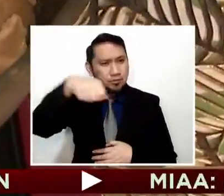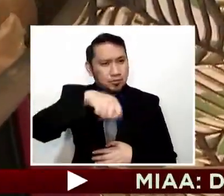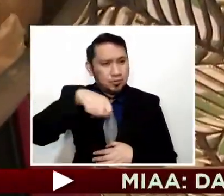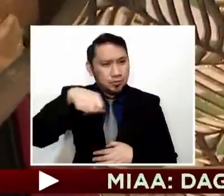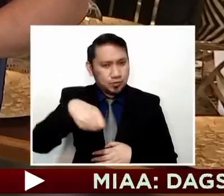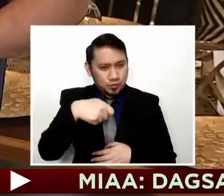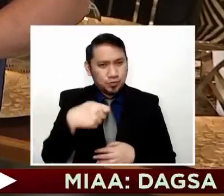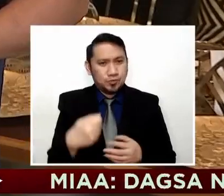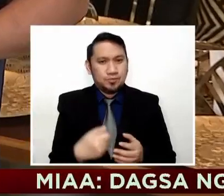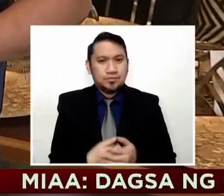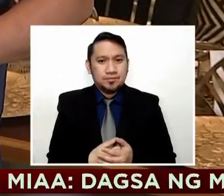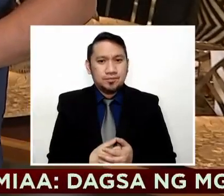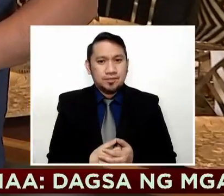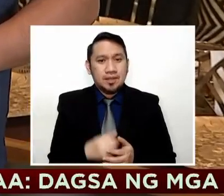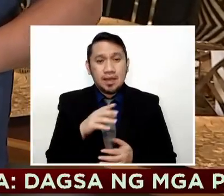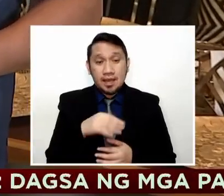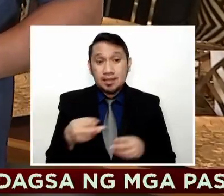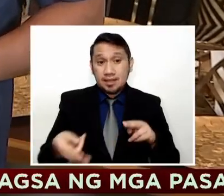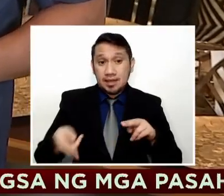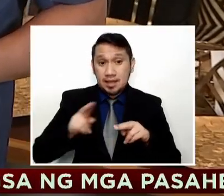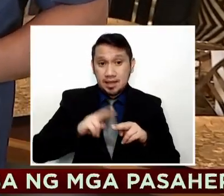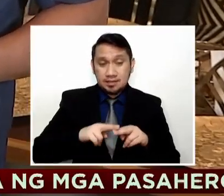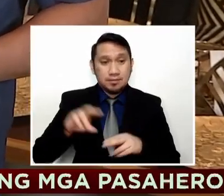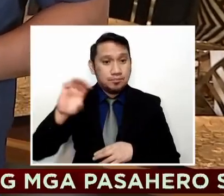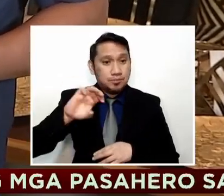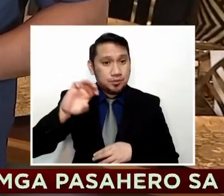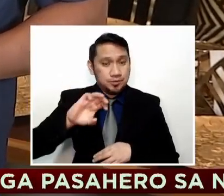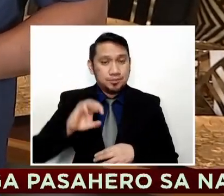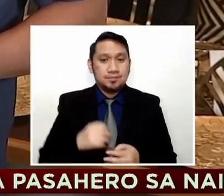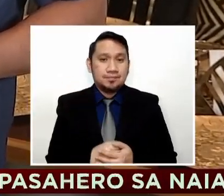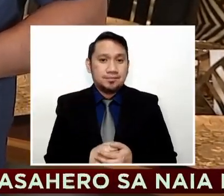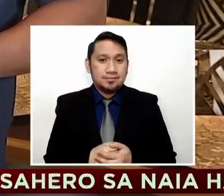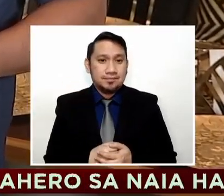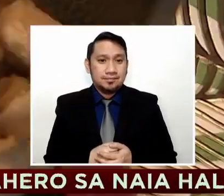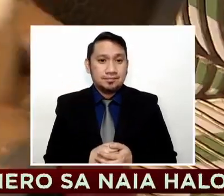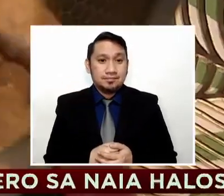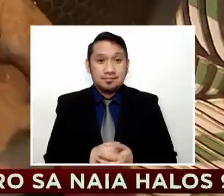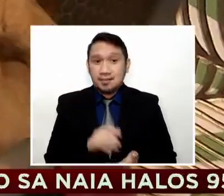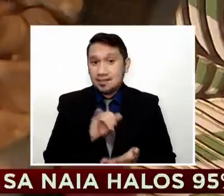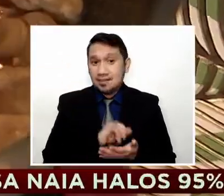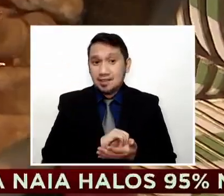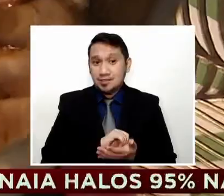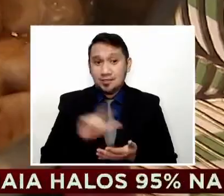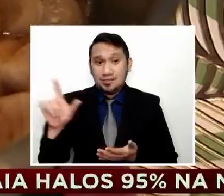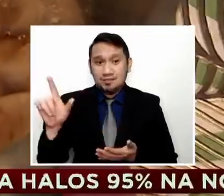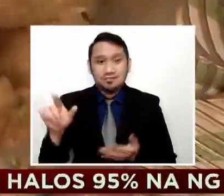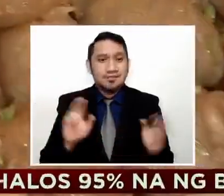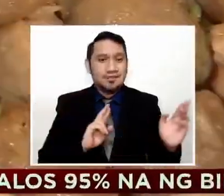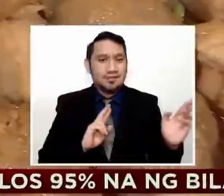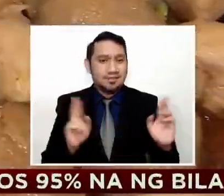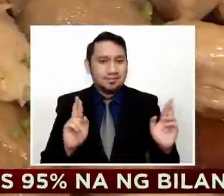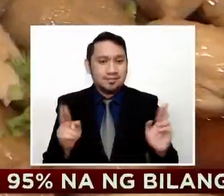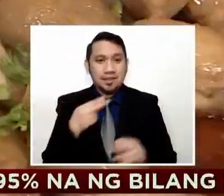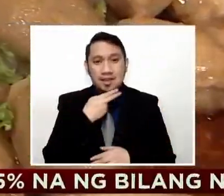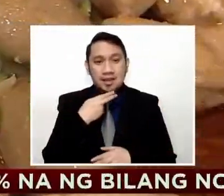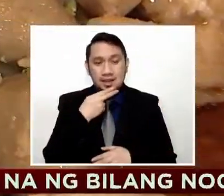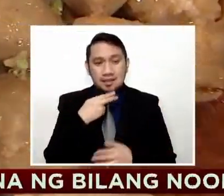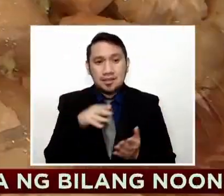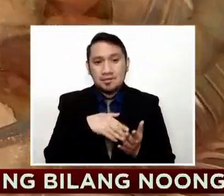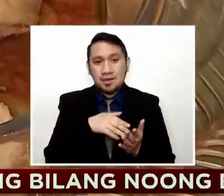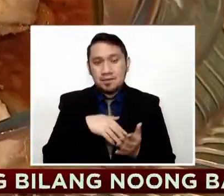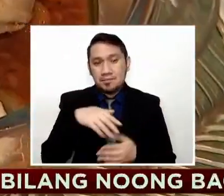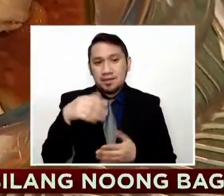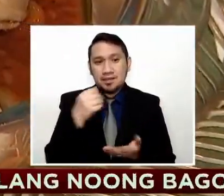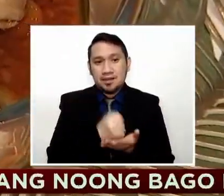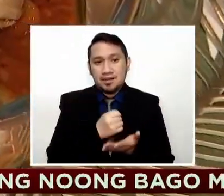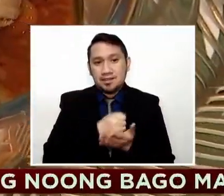manamis-namis ang lasa at timplahan din ang paminta. And this is it, Pansit! Ready na ang honey butter garlic